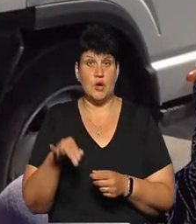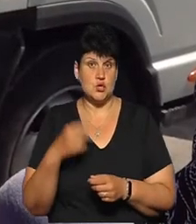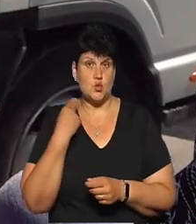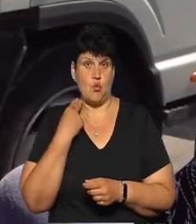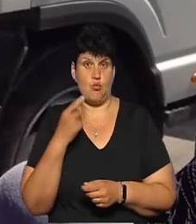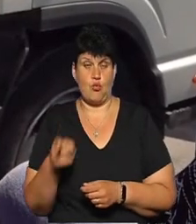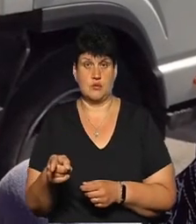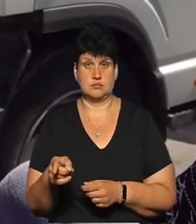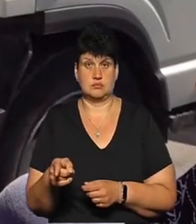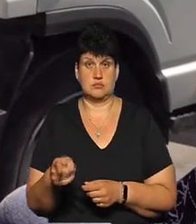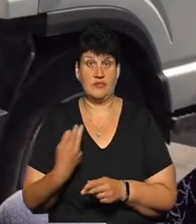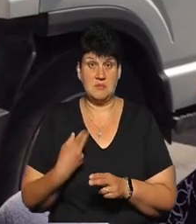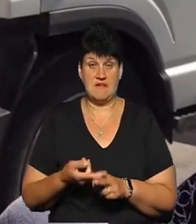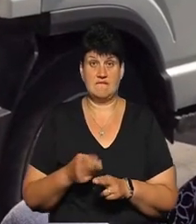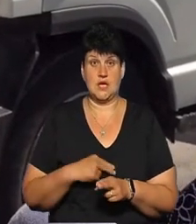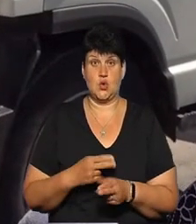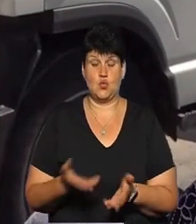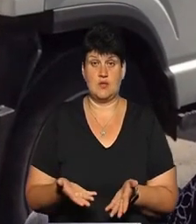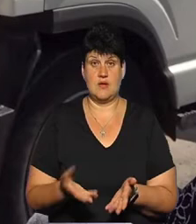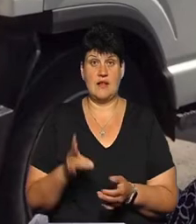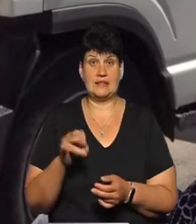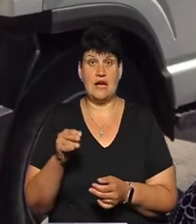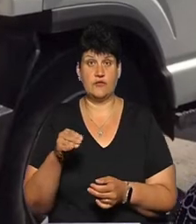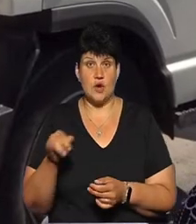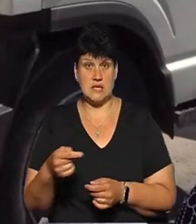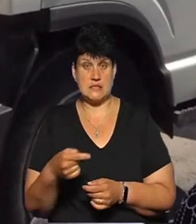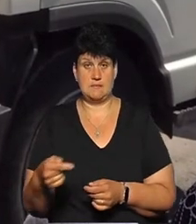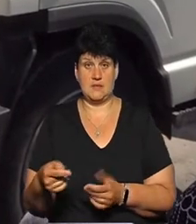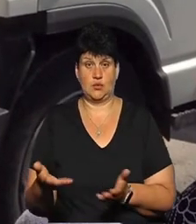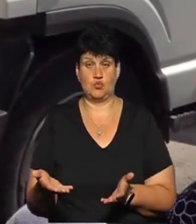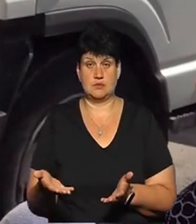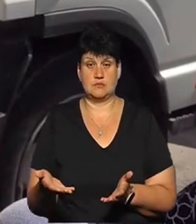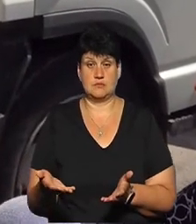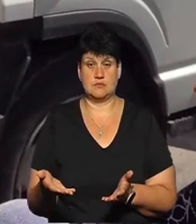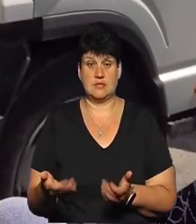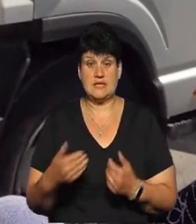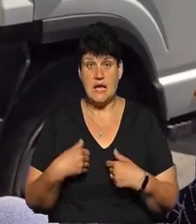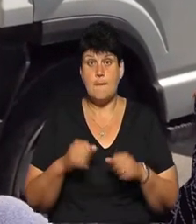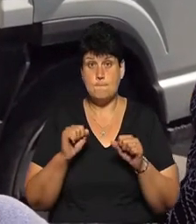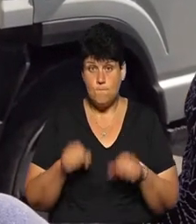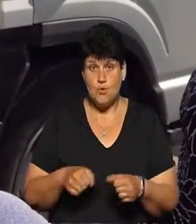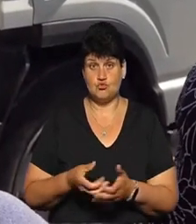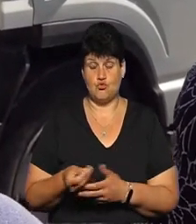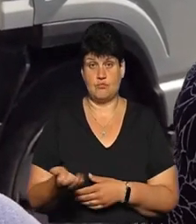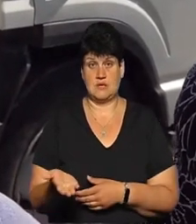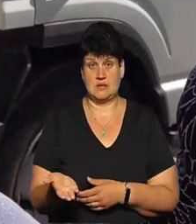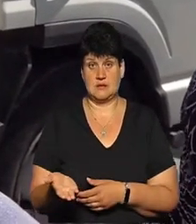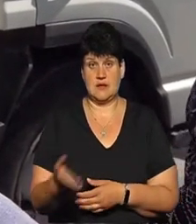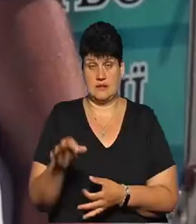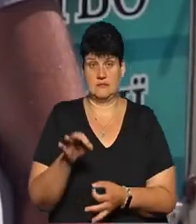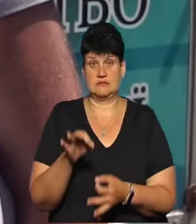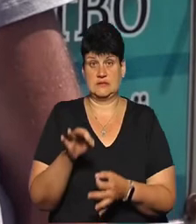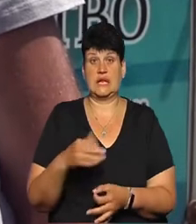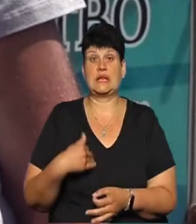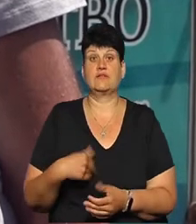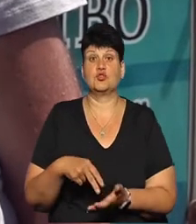а «Нафтогазі» вже мінус. І я то можу оплатити, але там висять, то навіщо будуть висіти?